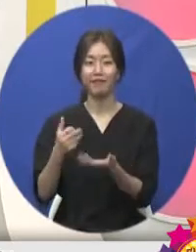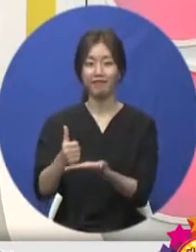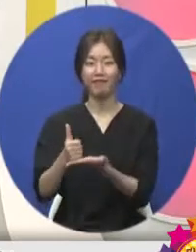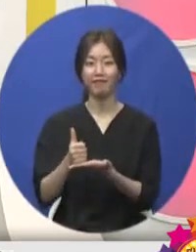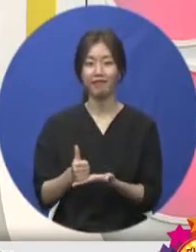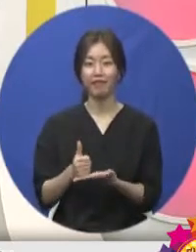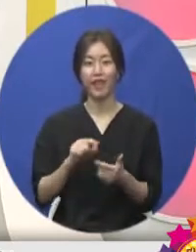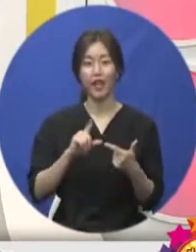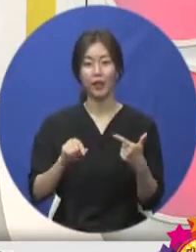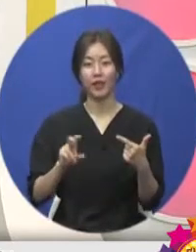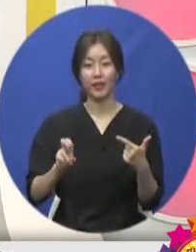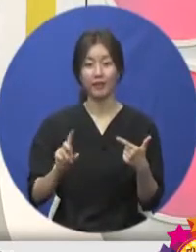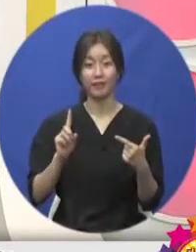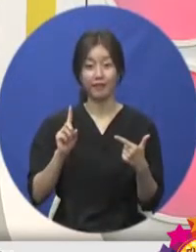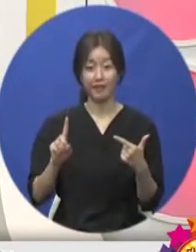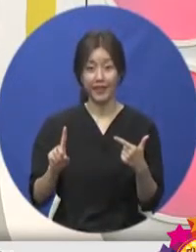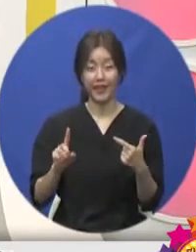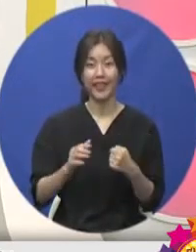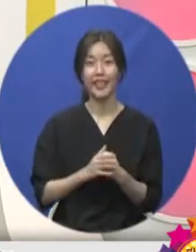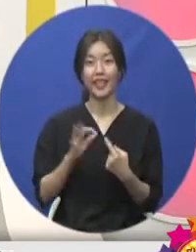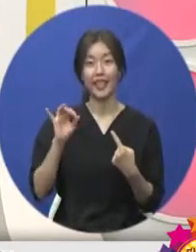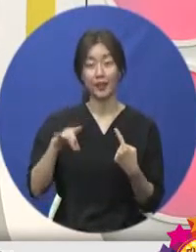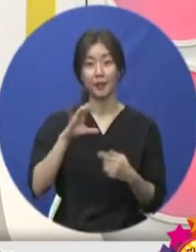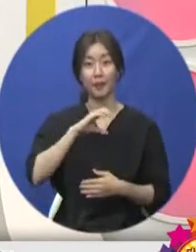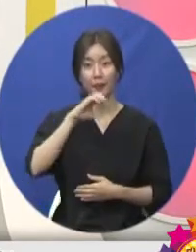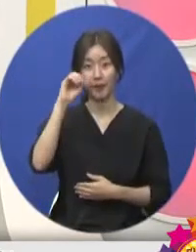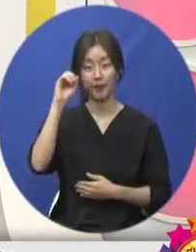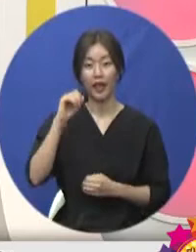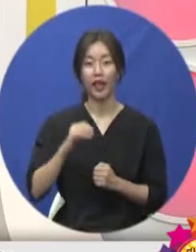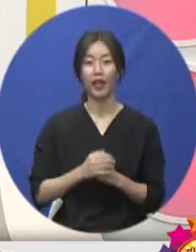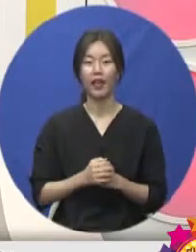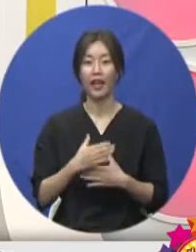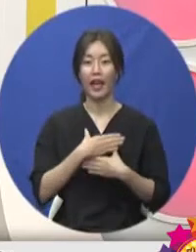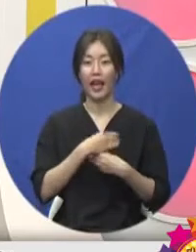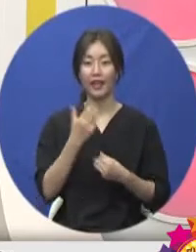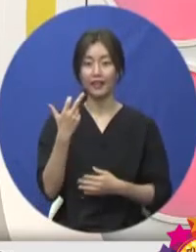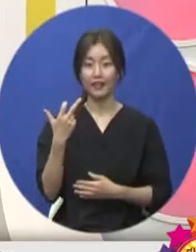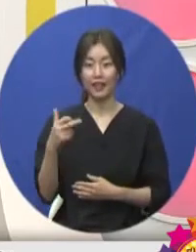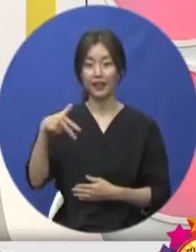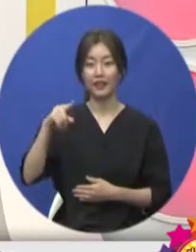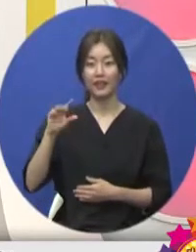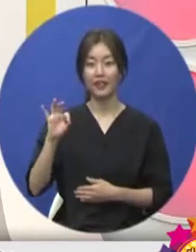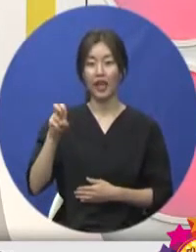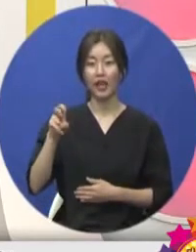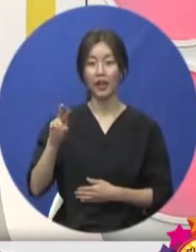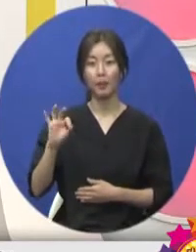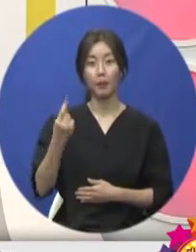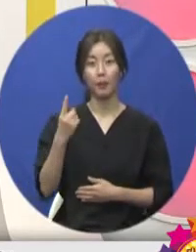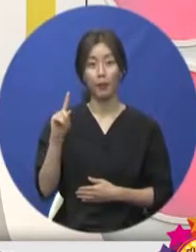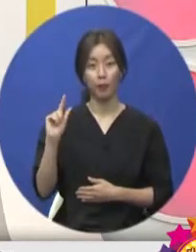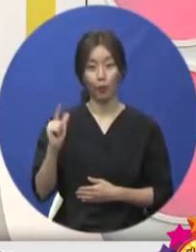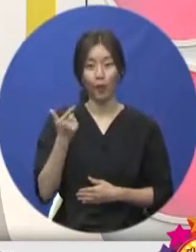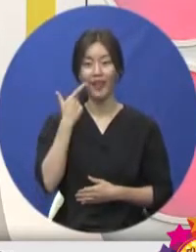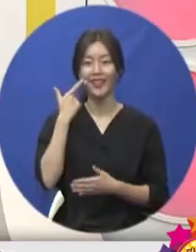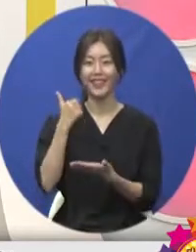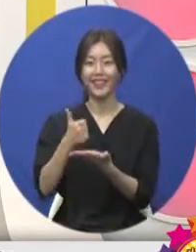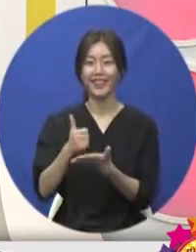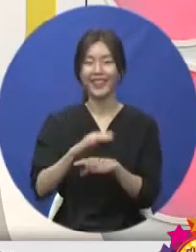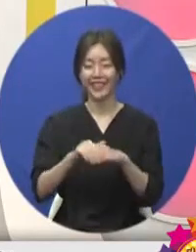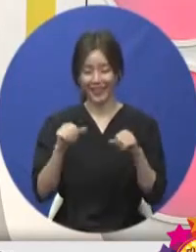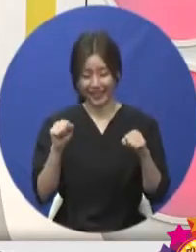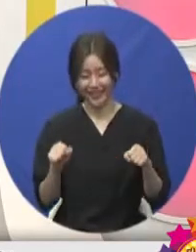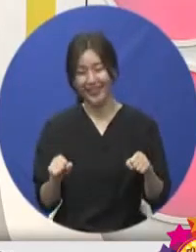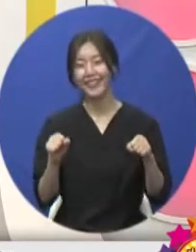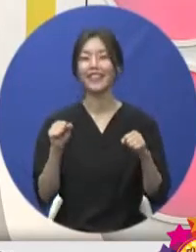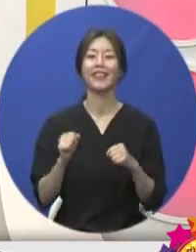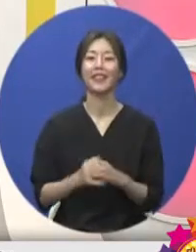분입니다. 6월 네. 21일 날 장원하신 경기도 안산시의 장영환 님 아버님이시다. 아버님